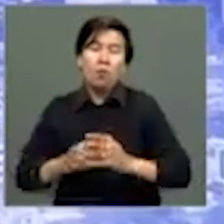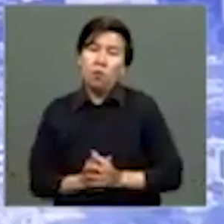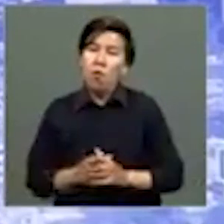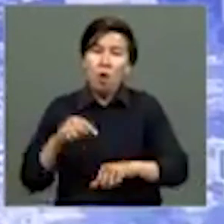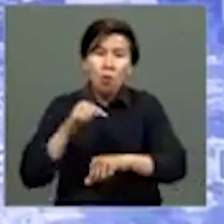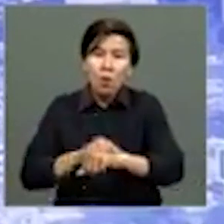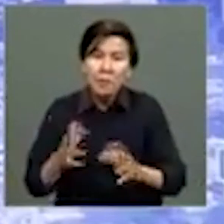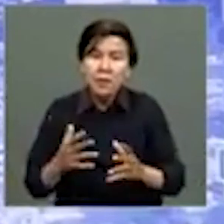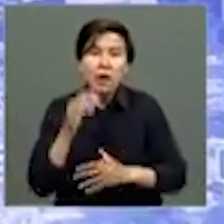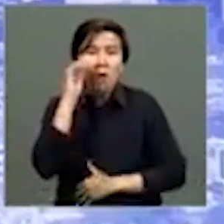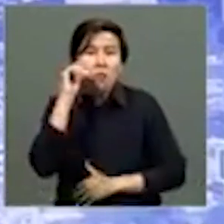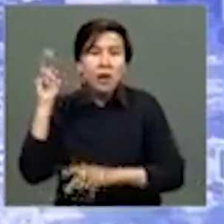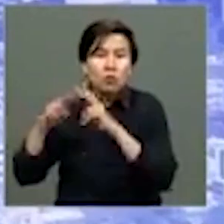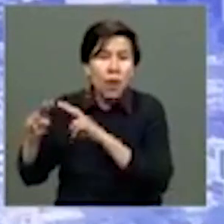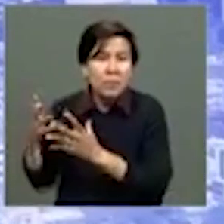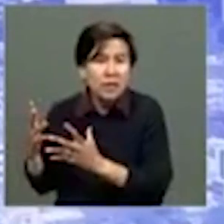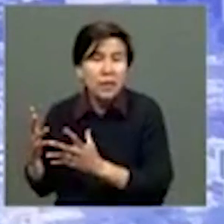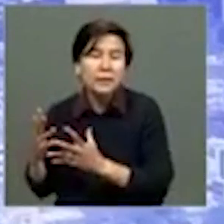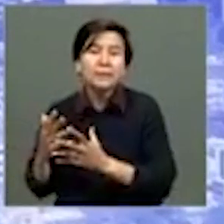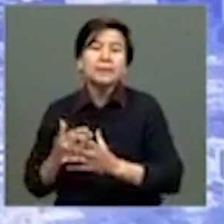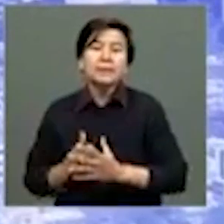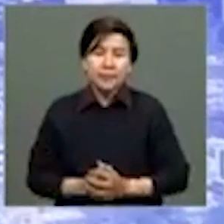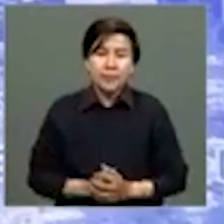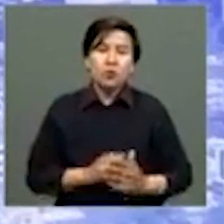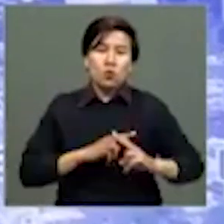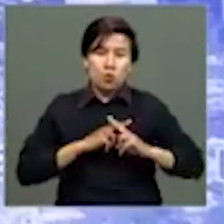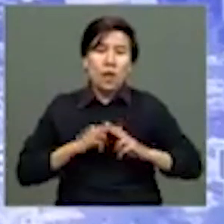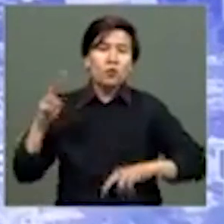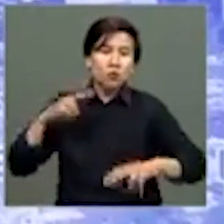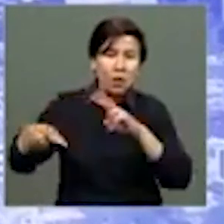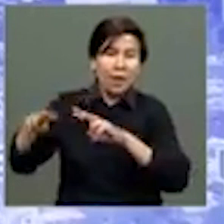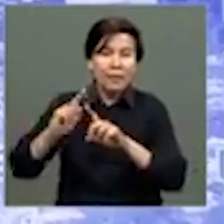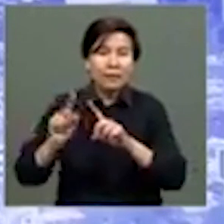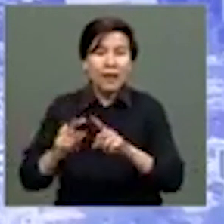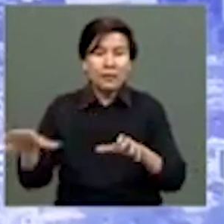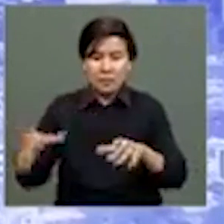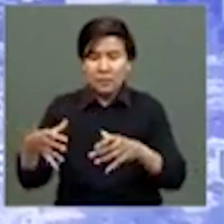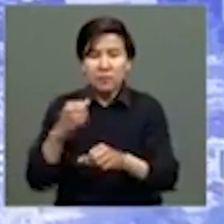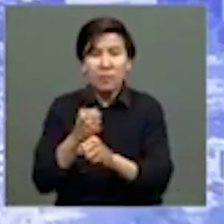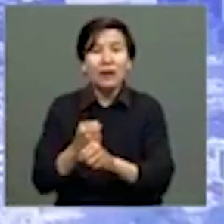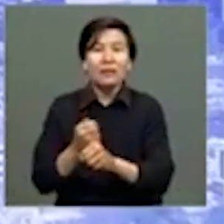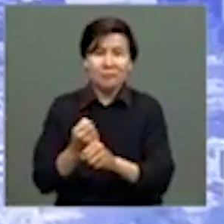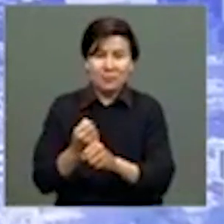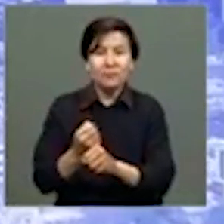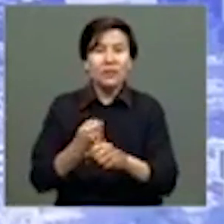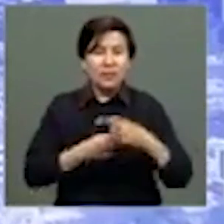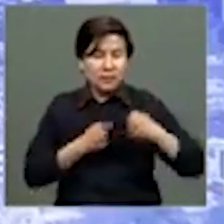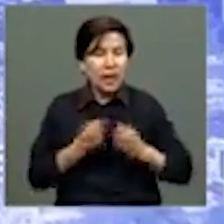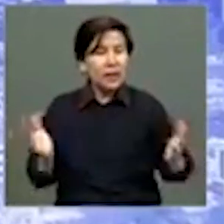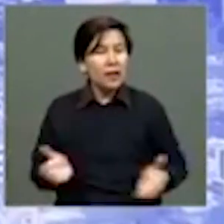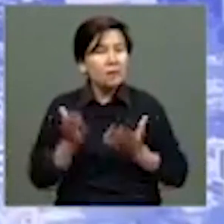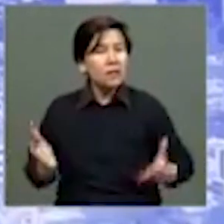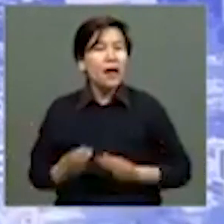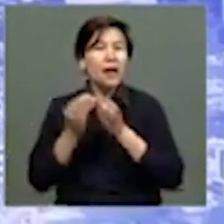มีเวลาไปดูแลคุณพ่อคุณแม่ของตัวเองก็อาจจะต้องดูแลตัวเองกันด้วยนะคะทางทีมงานก็ขอให้กำลังใจบุคลากรสาธารณ